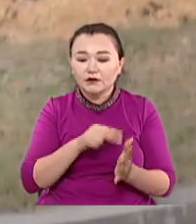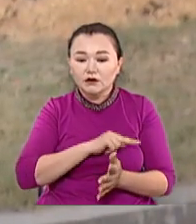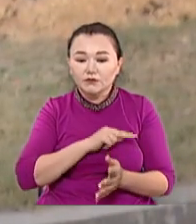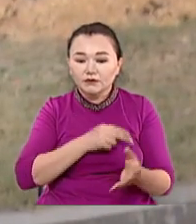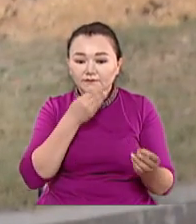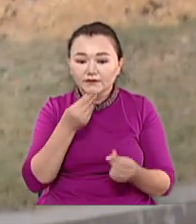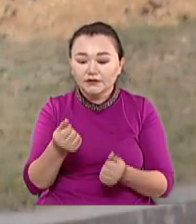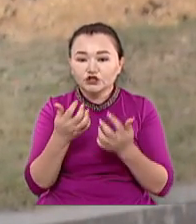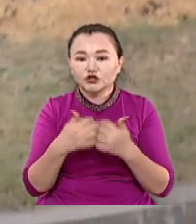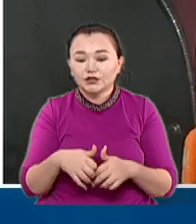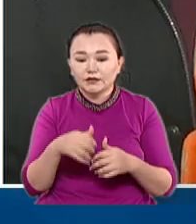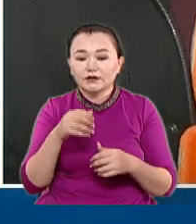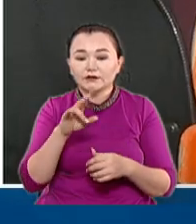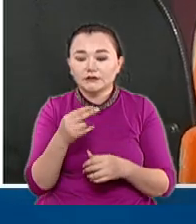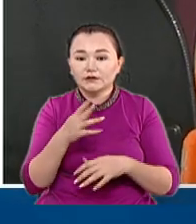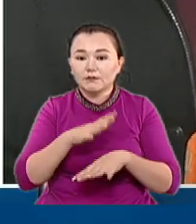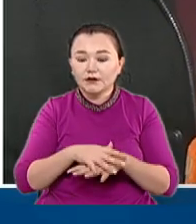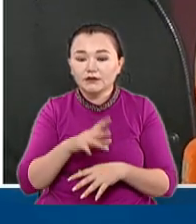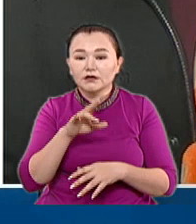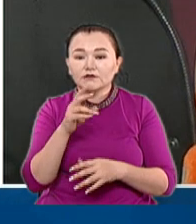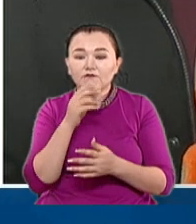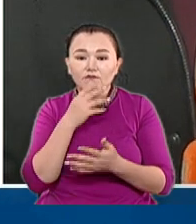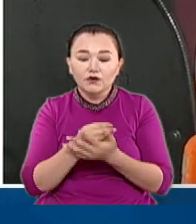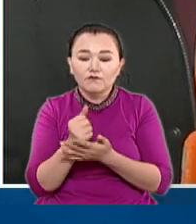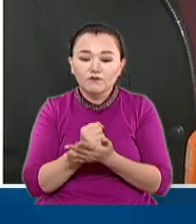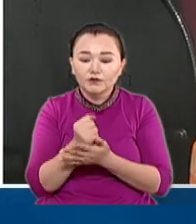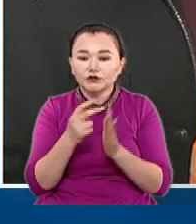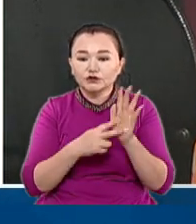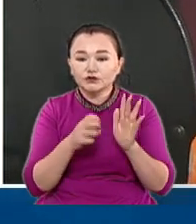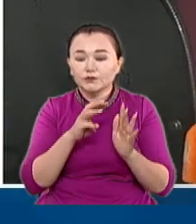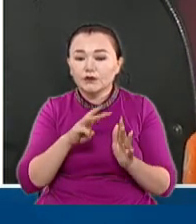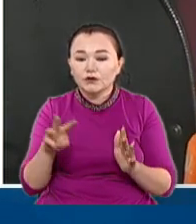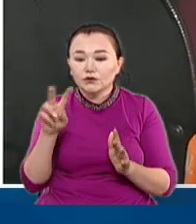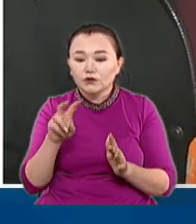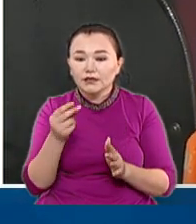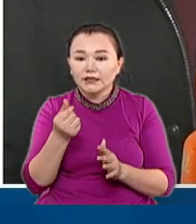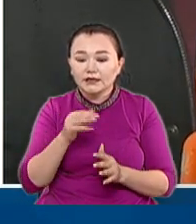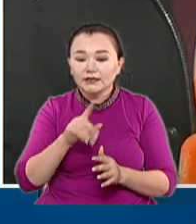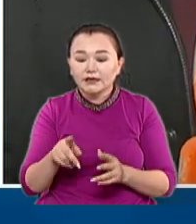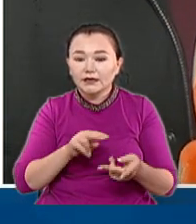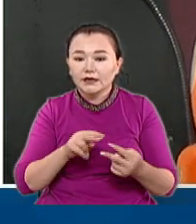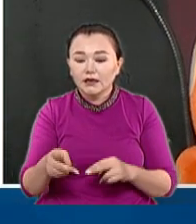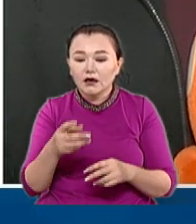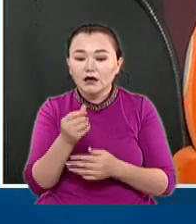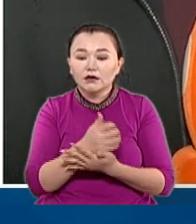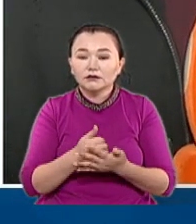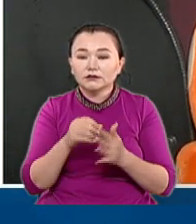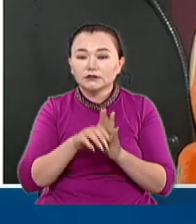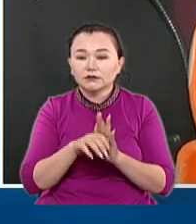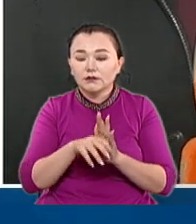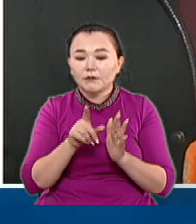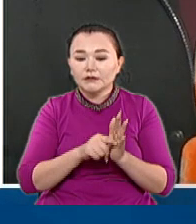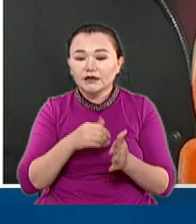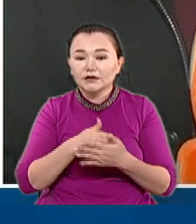әсер етіп отыр деп санайды. Яғни ұлттық банк ұлттық қордағы 700 миллион доллардан астам қаржыны теңгеге, ал бірыңғай жинақтаушы зейнетақы